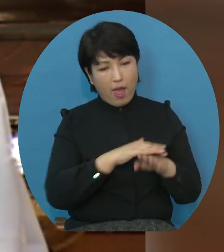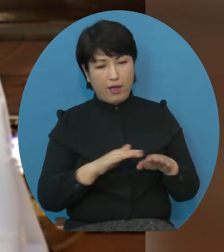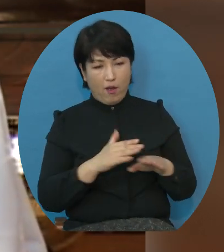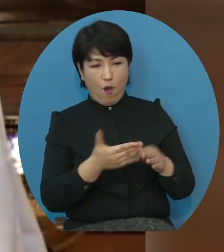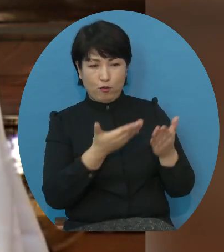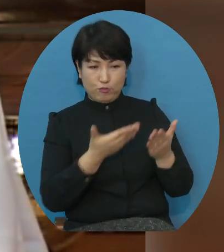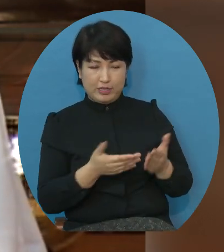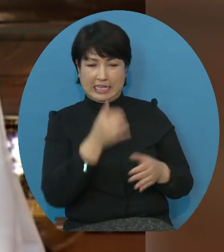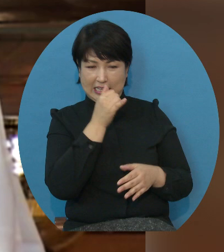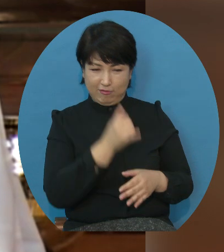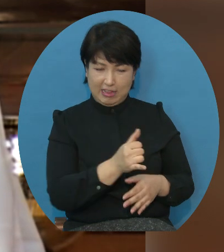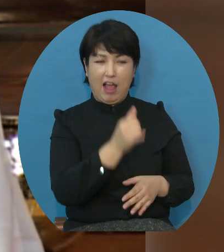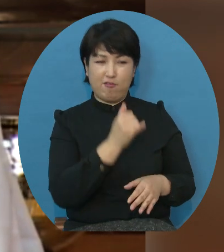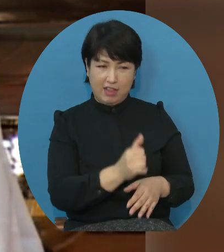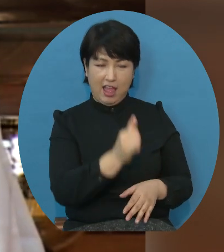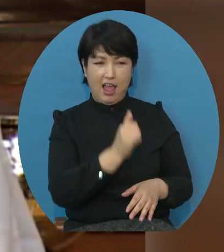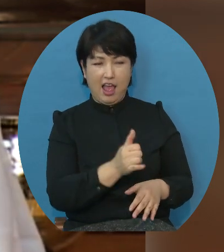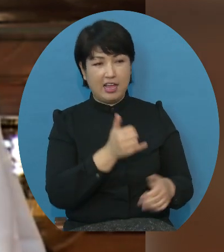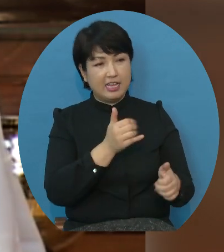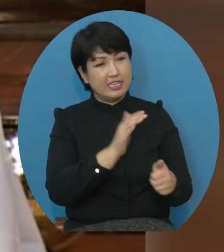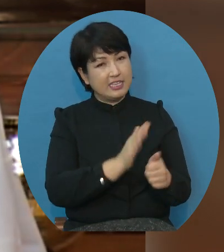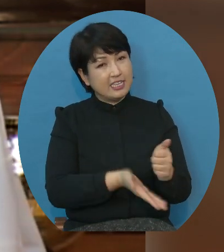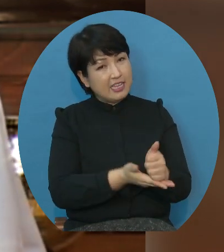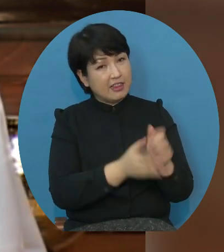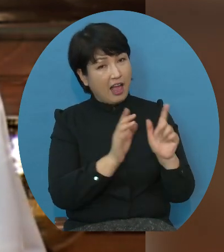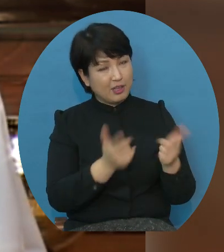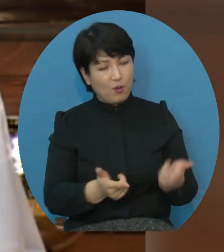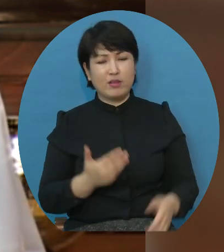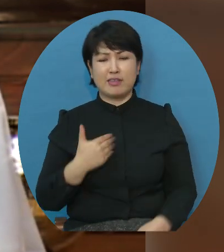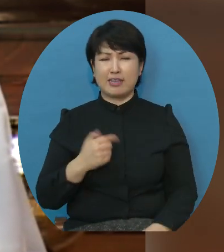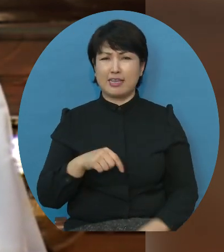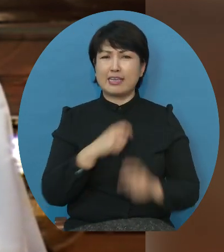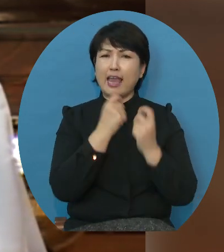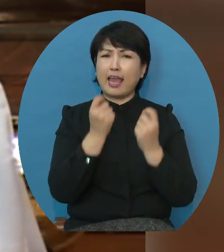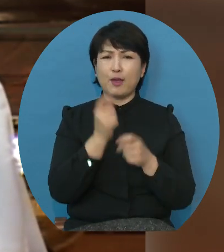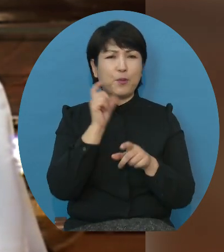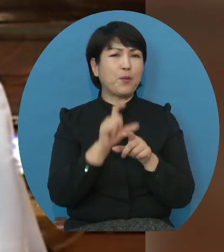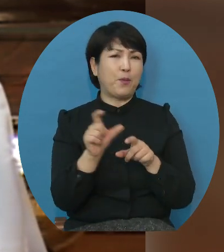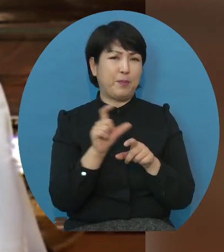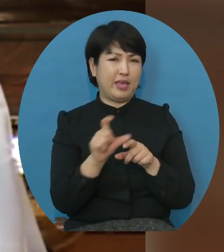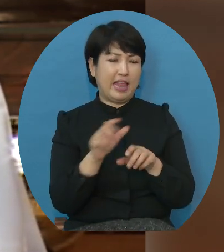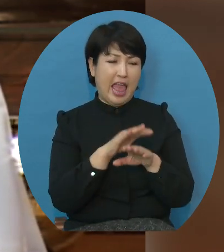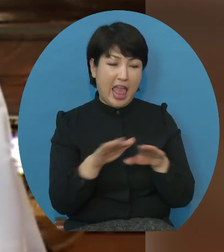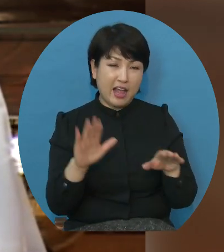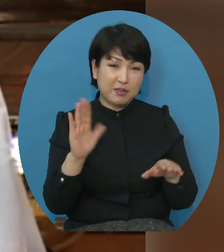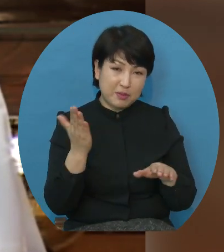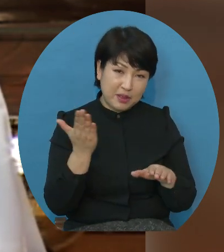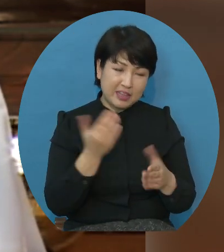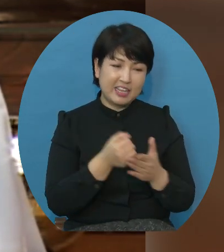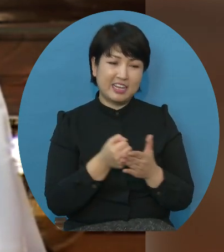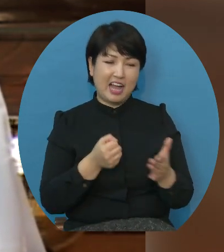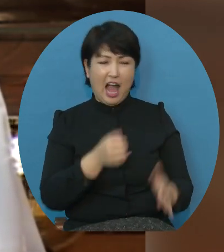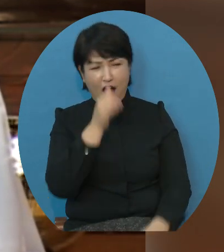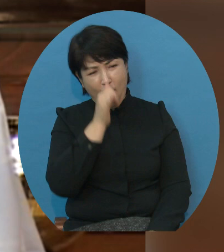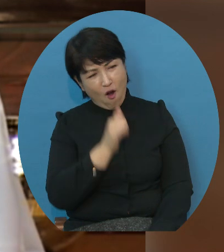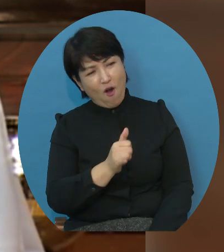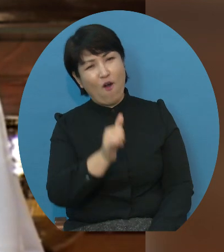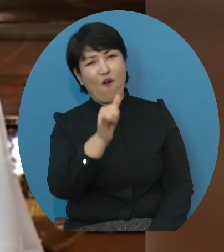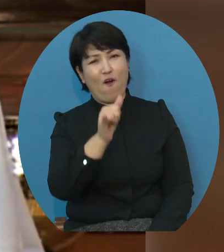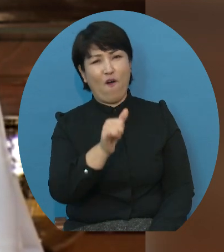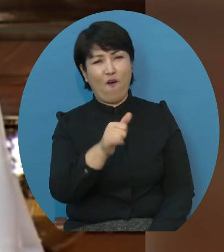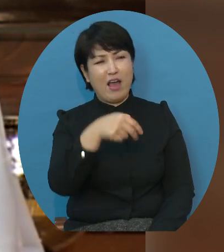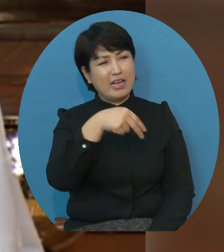카 이렇게 자기의 고민이 것도 고민지 그죠 해결해서 위 대 하 쇼라고 세전 을